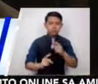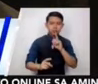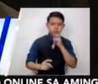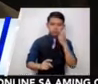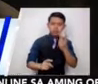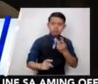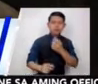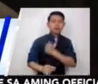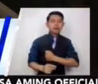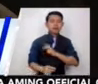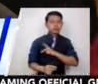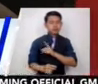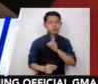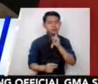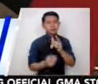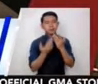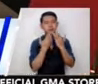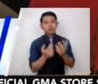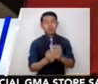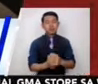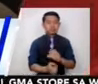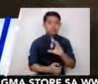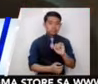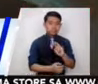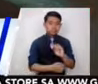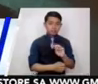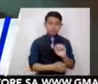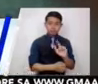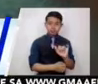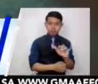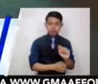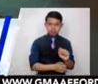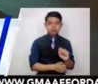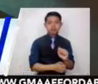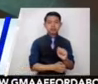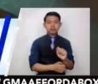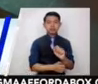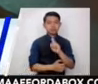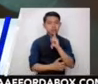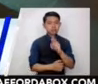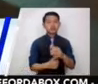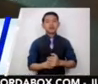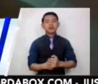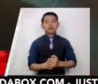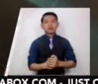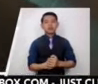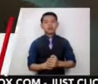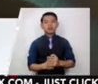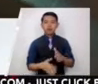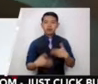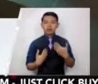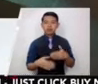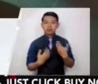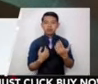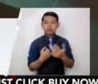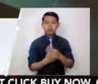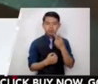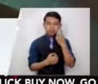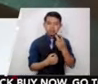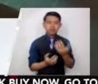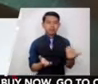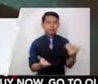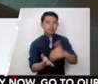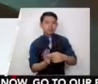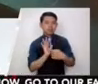Especially in Sinimalaya because Sinimalaya crowd is very hard to please. Nakakatuwa na alam mo yun, napifeel mo ulit yung vibe ng Sinimalaya. Nakikita mo ulit yung